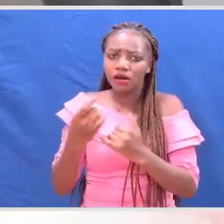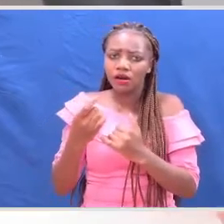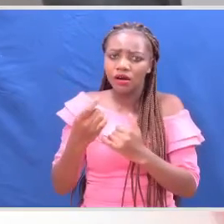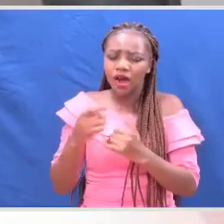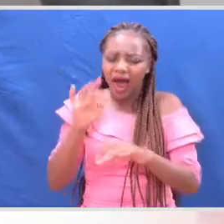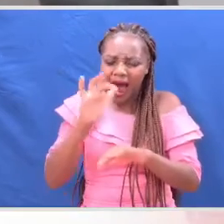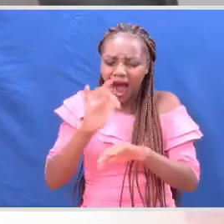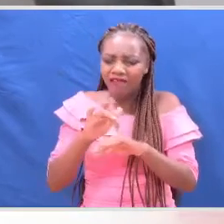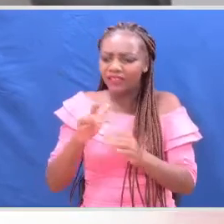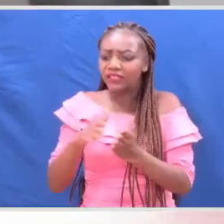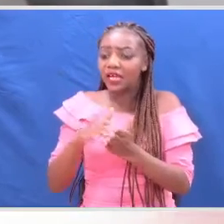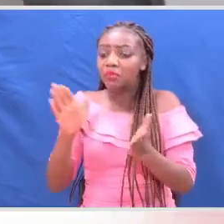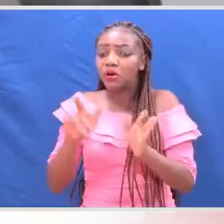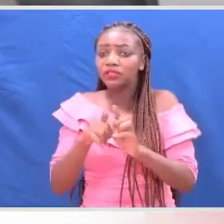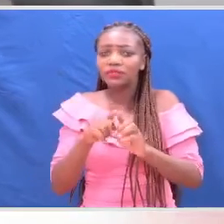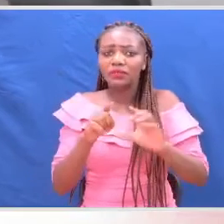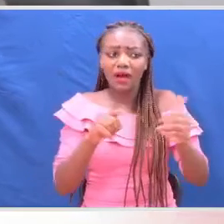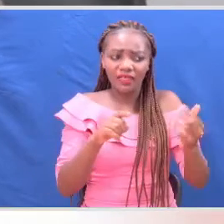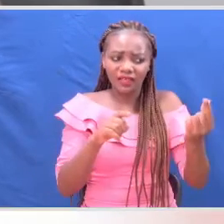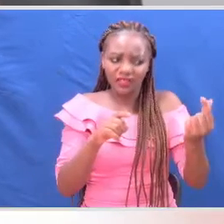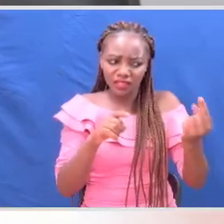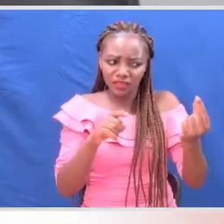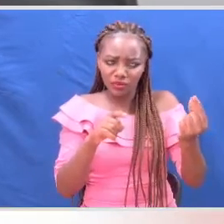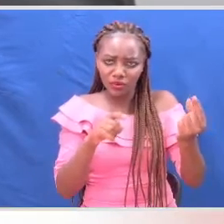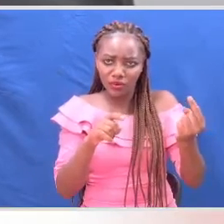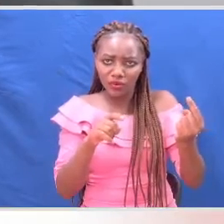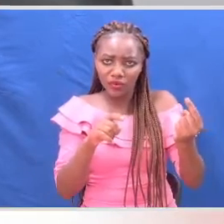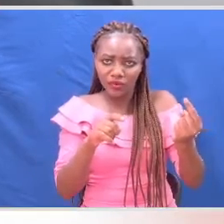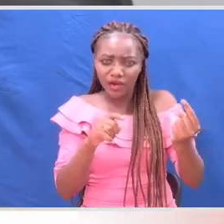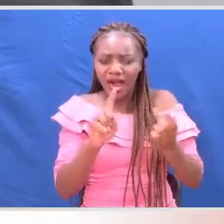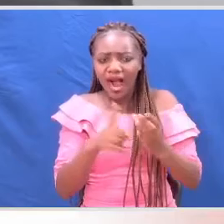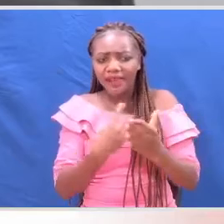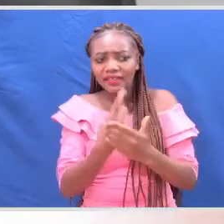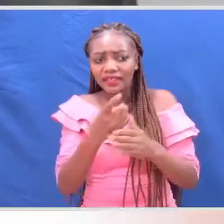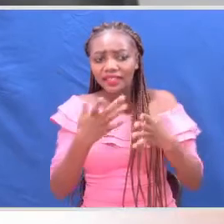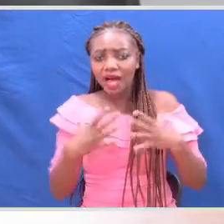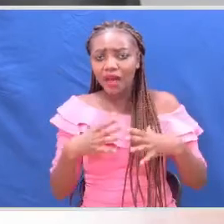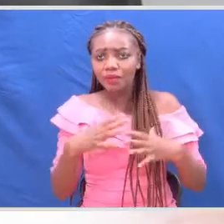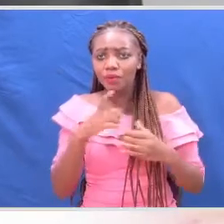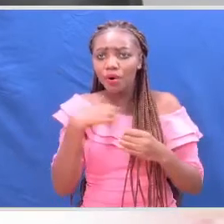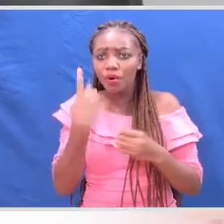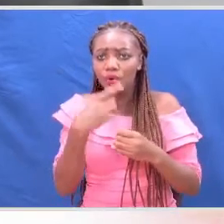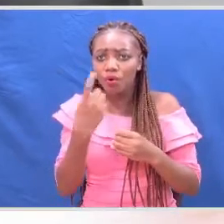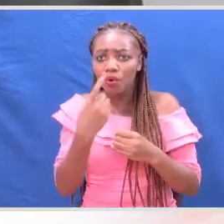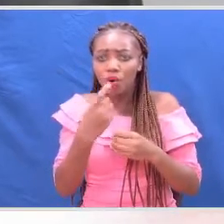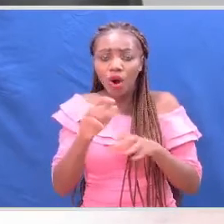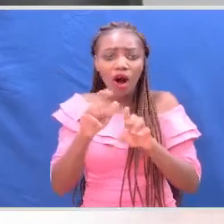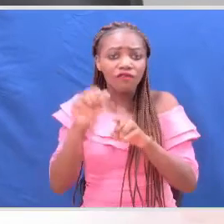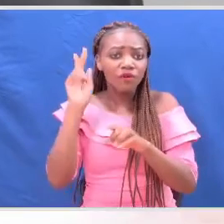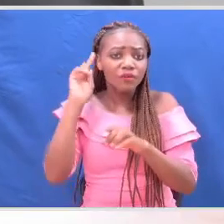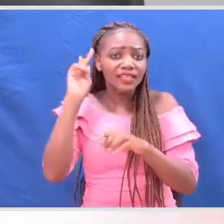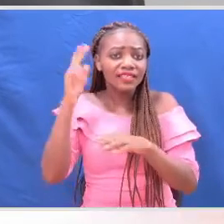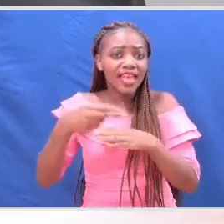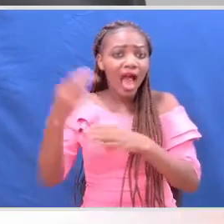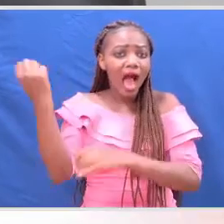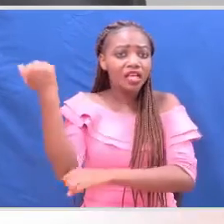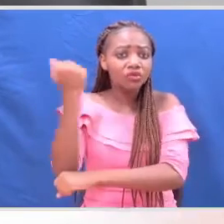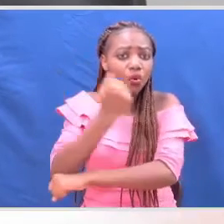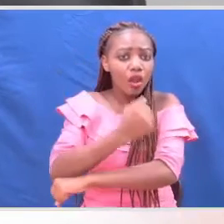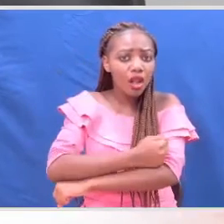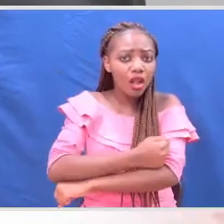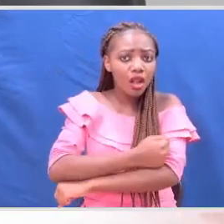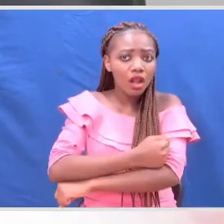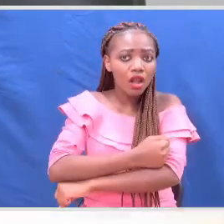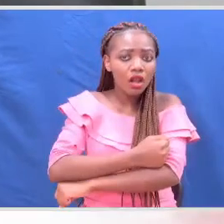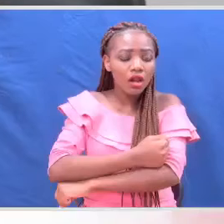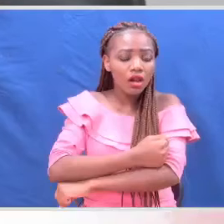Now these are people who were brought in by a team from Kisii High School,